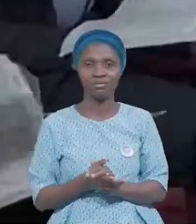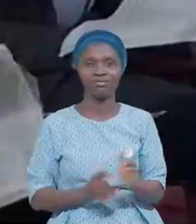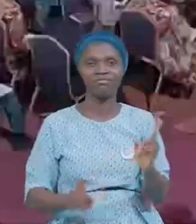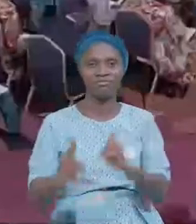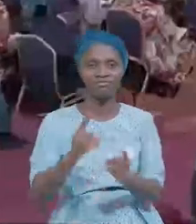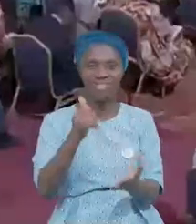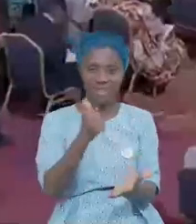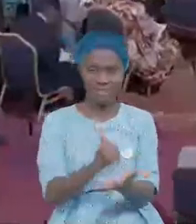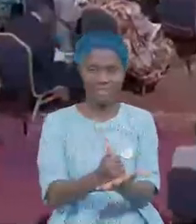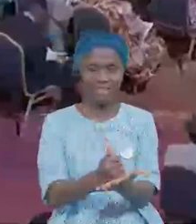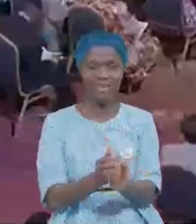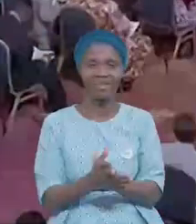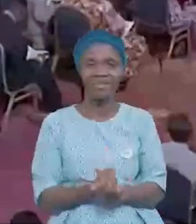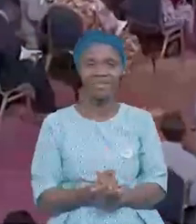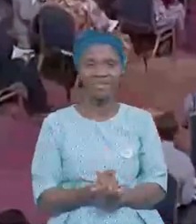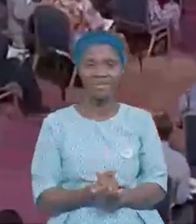là-bas.